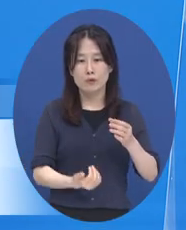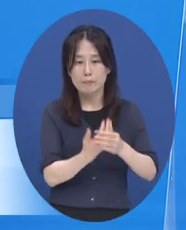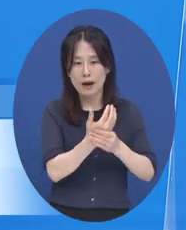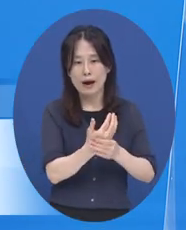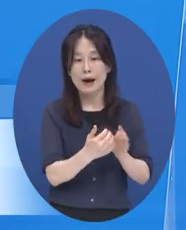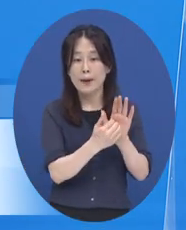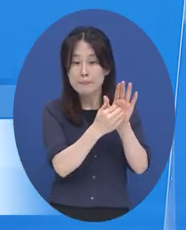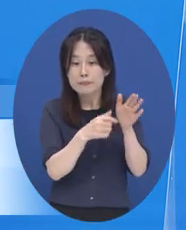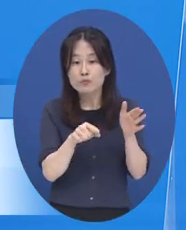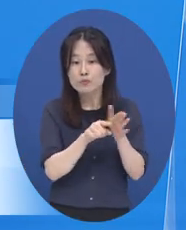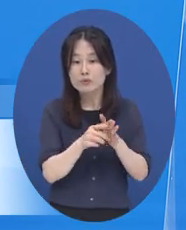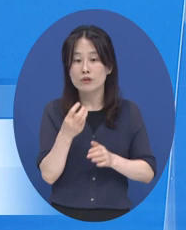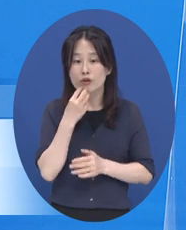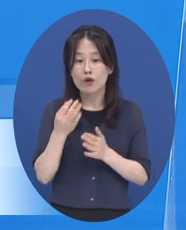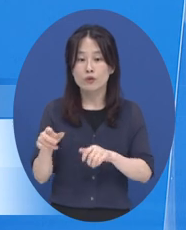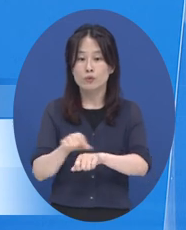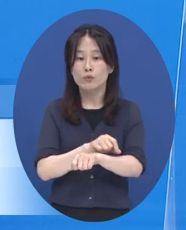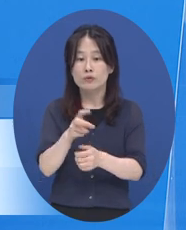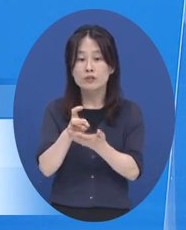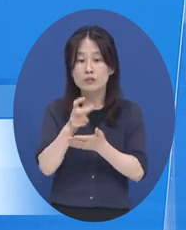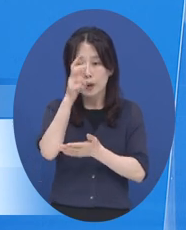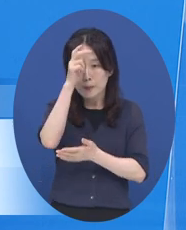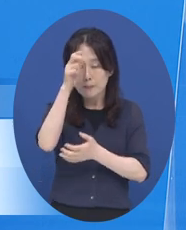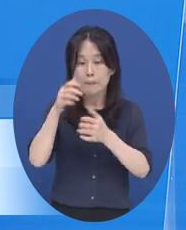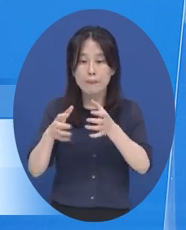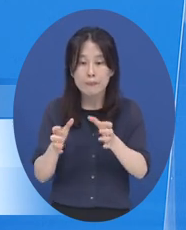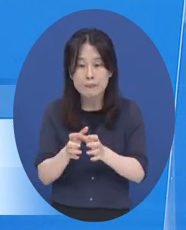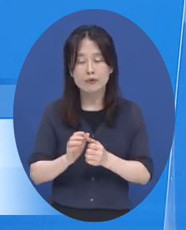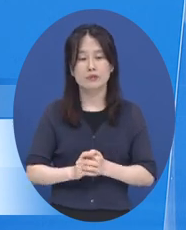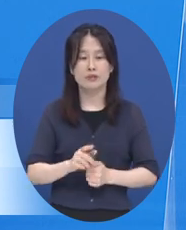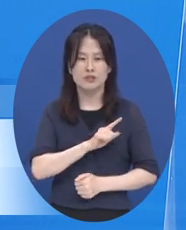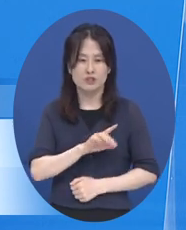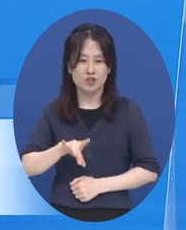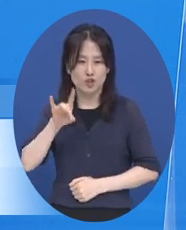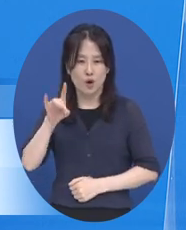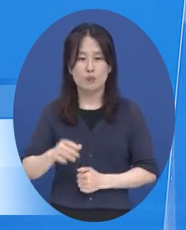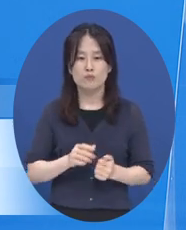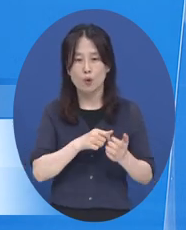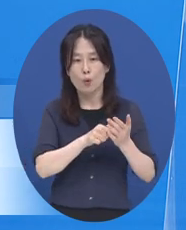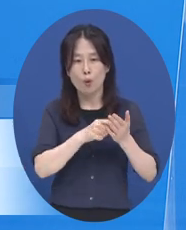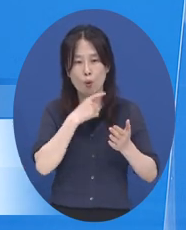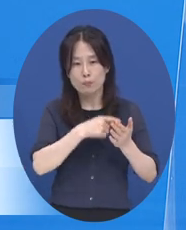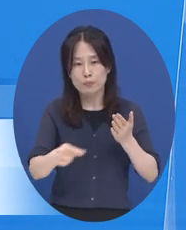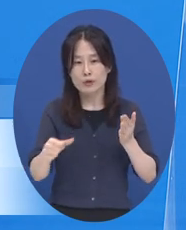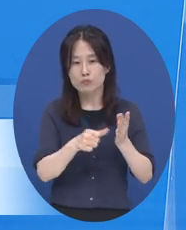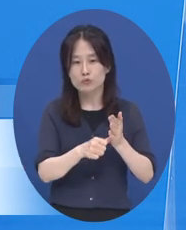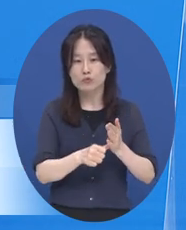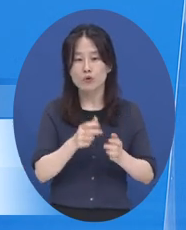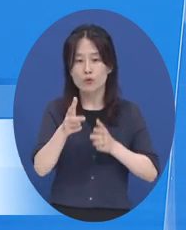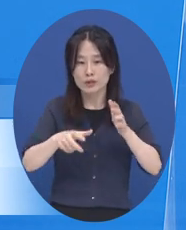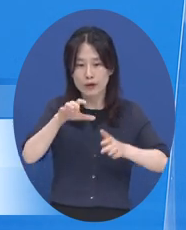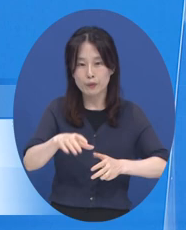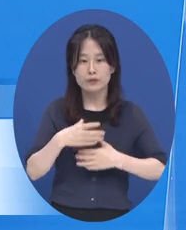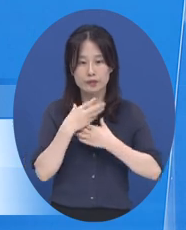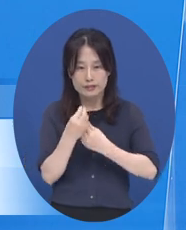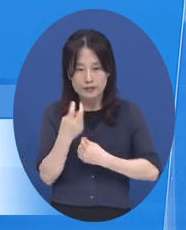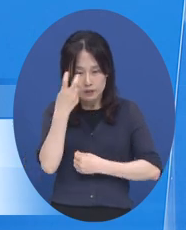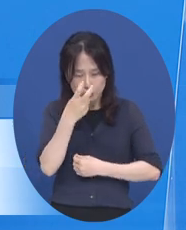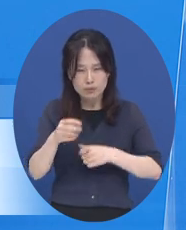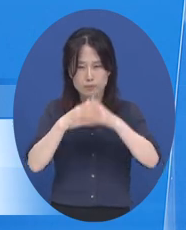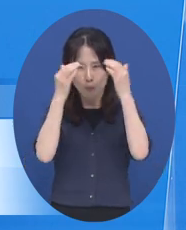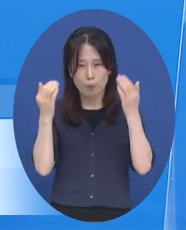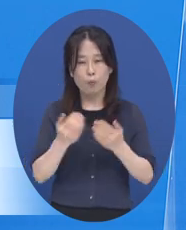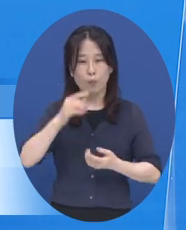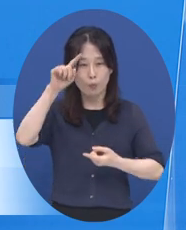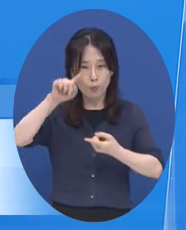미연에 방지하고자 경기도 특사경 창설 이후 최초로 유해 화학물질 취급 사업장의 안전관리